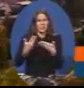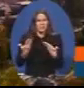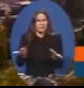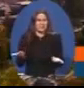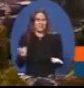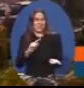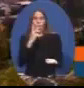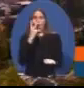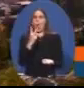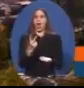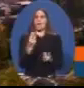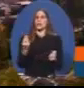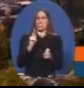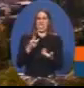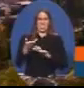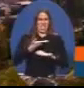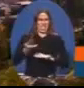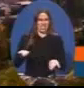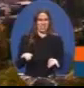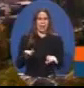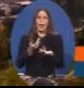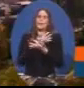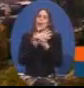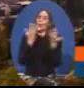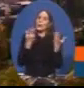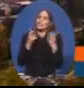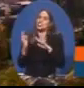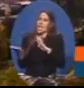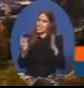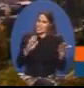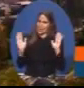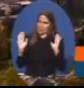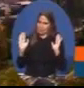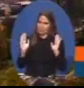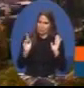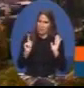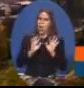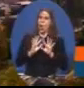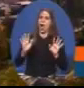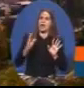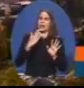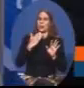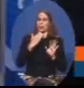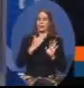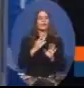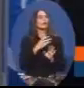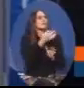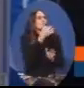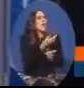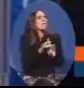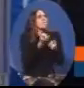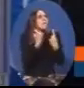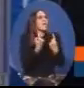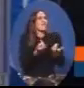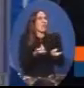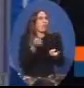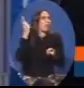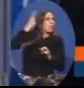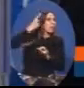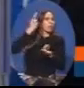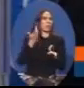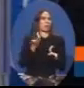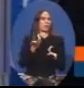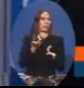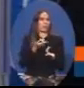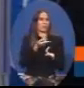בזה משהו ששווה התייחסות. זה ברור שזה בא משני הצדדים, זה לא בא רק... לא, כן, אבל השאלה מאיפה ירדה הנחיה? כמה זמן